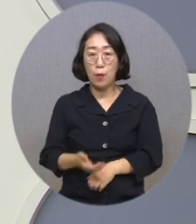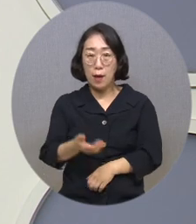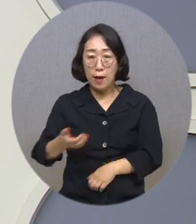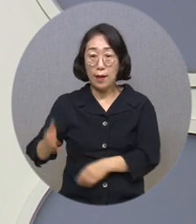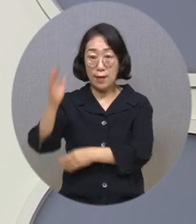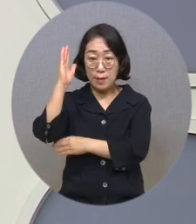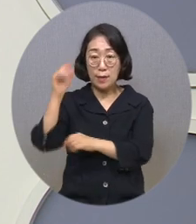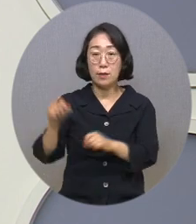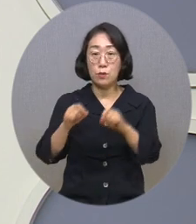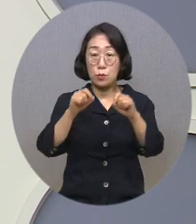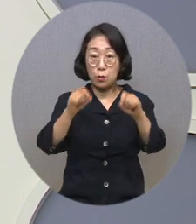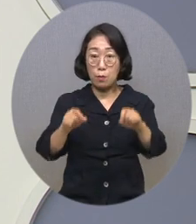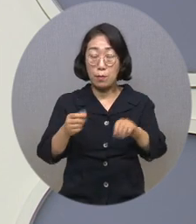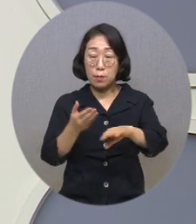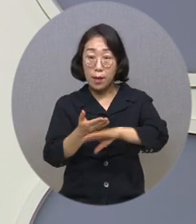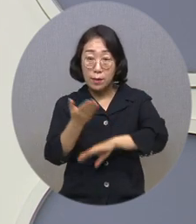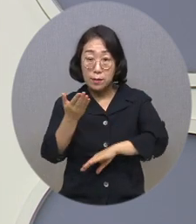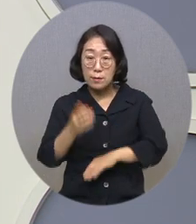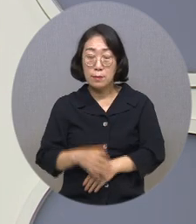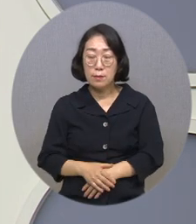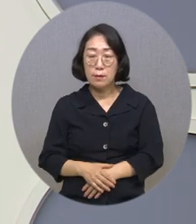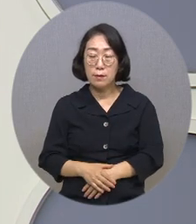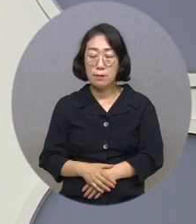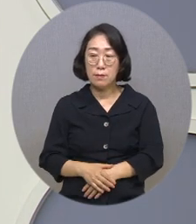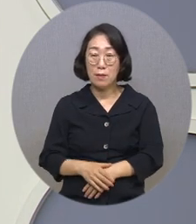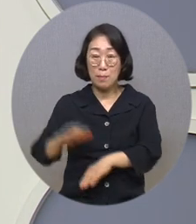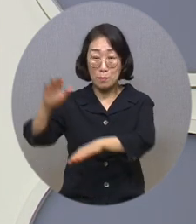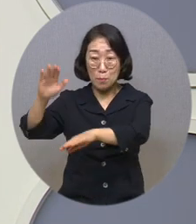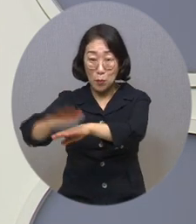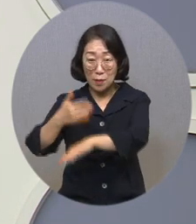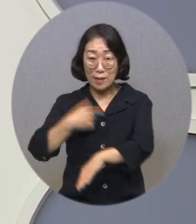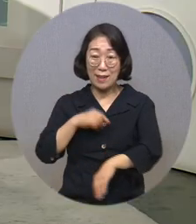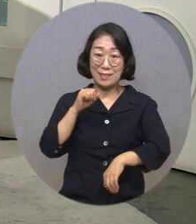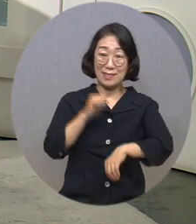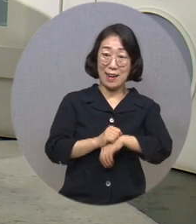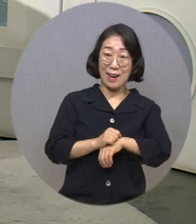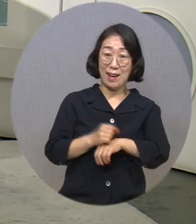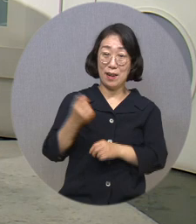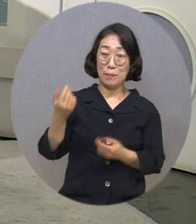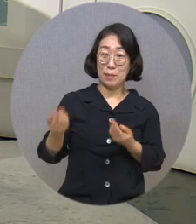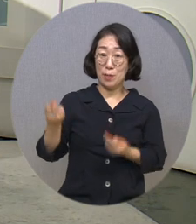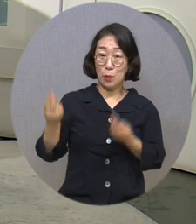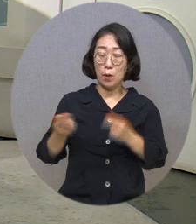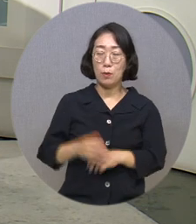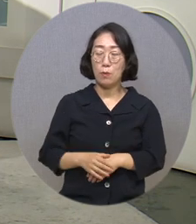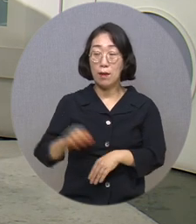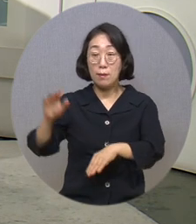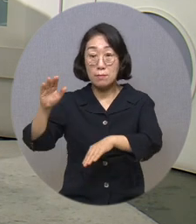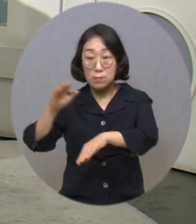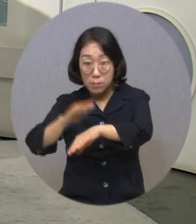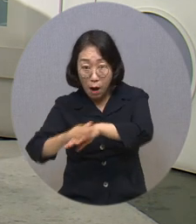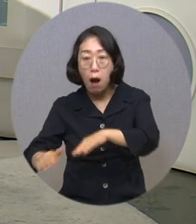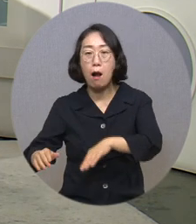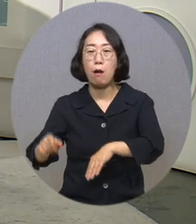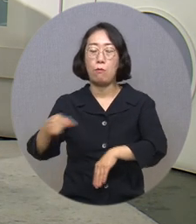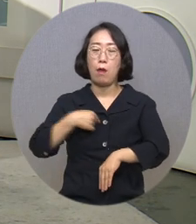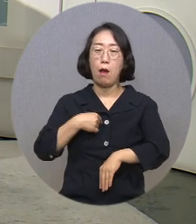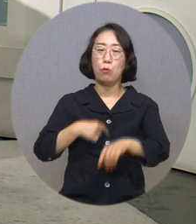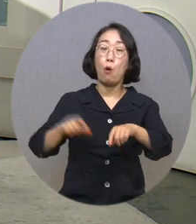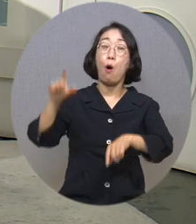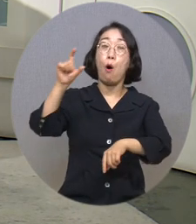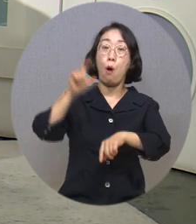언급했듯이 이제는 남의 잘못 위에 나의 잘남의 증명이라는 교육이 아니라 남의 잘남 위에 나의 더 잘남의